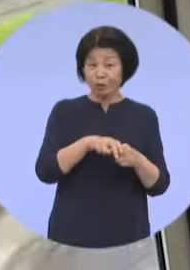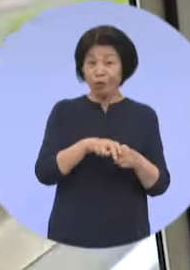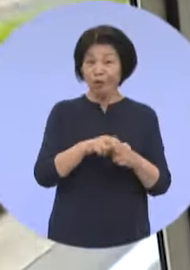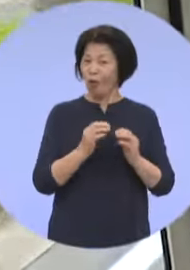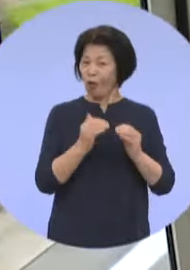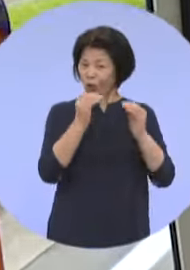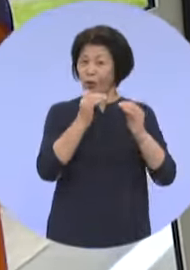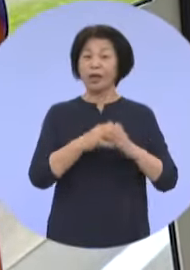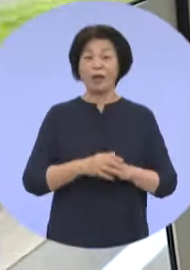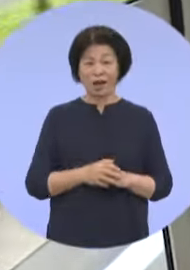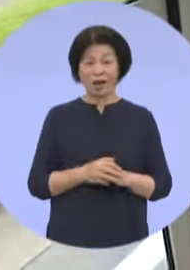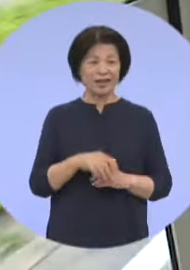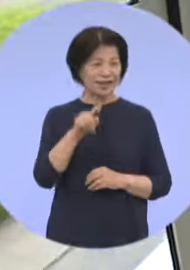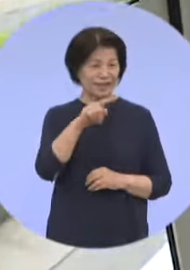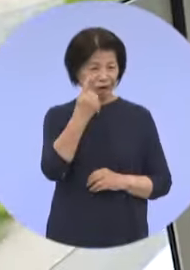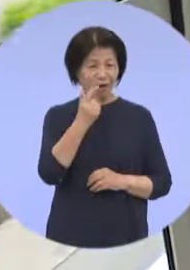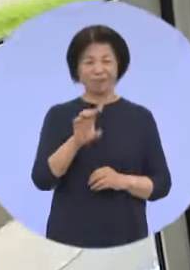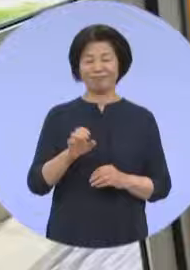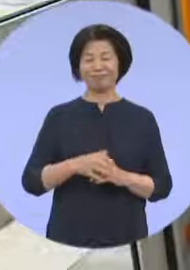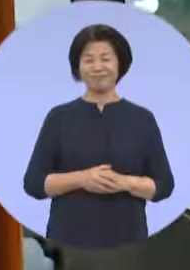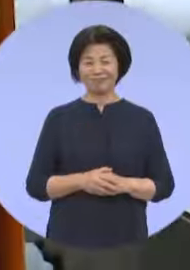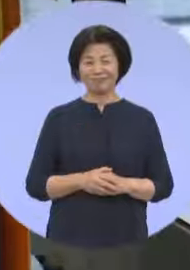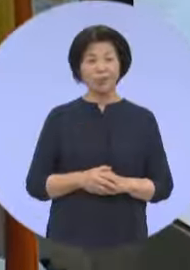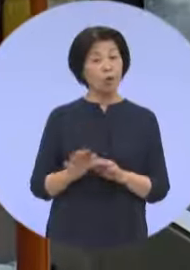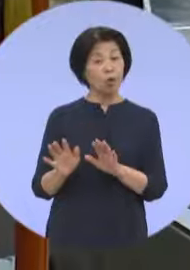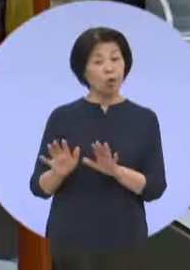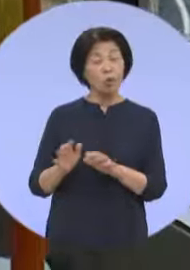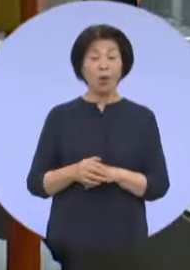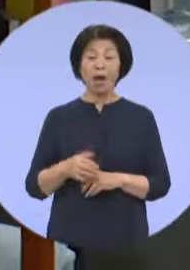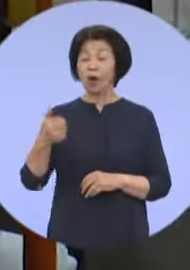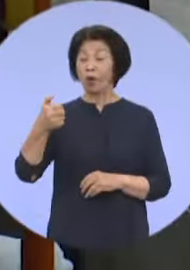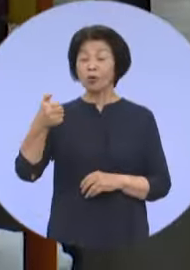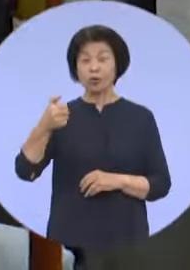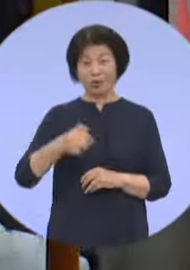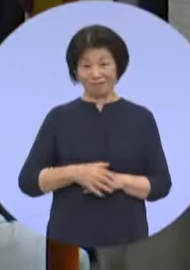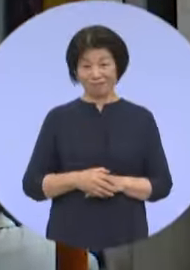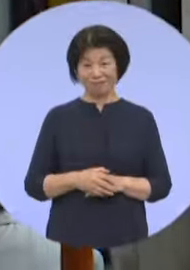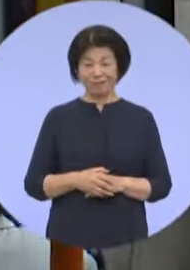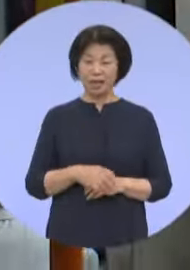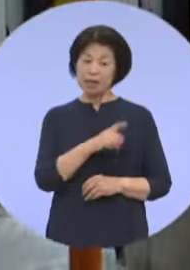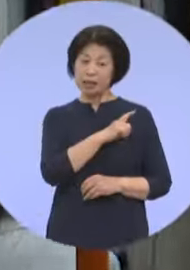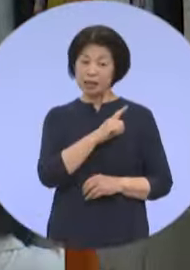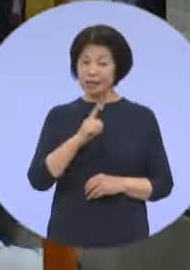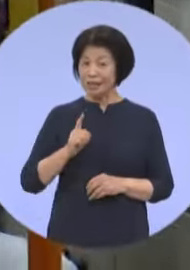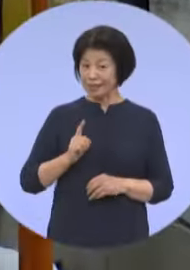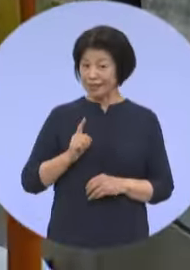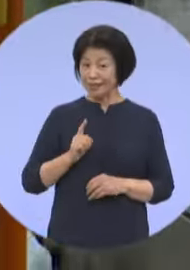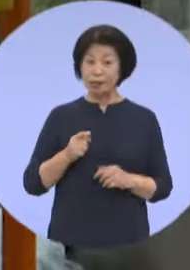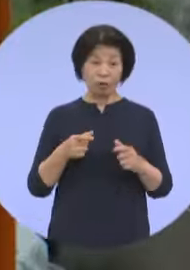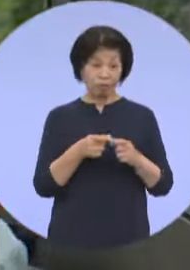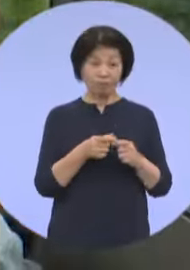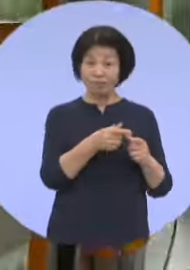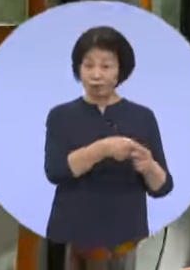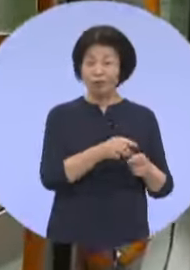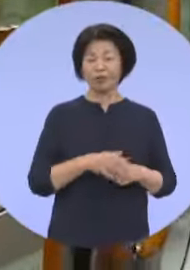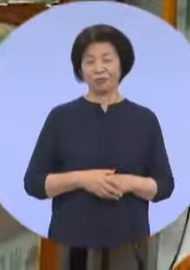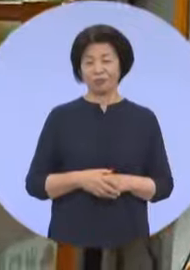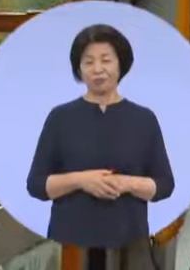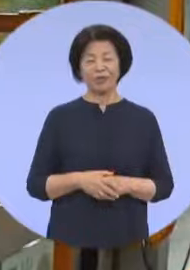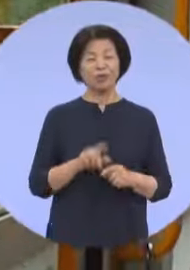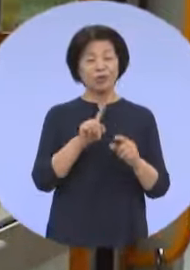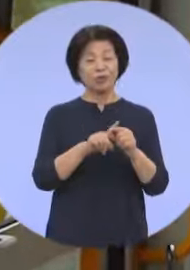中学生以上が100円、小学生50円、1日乗車券なら中学生以